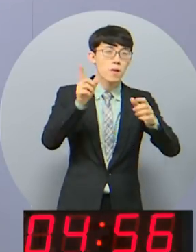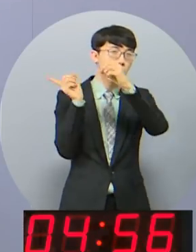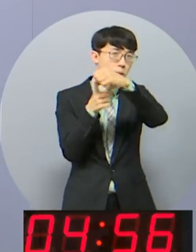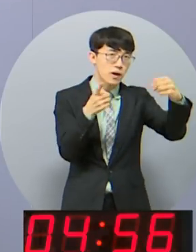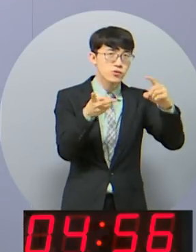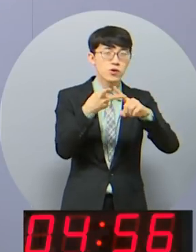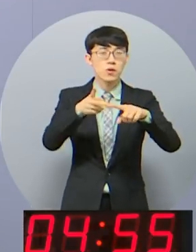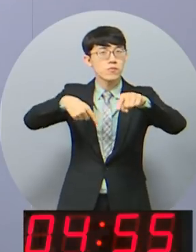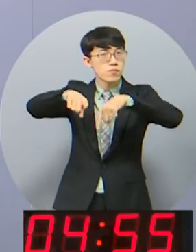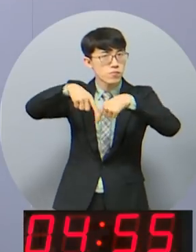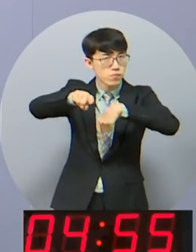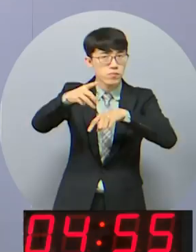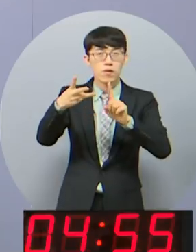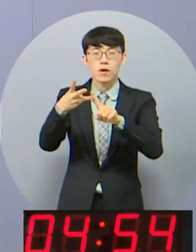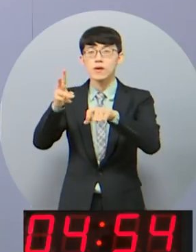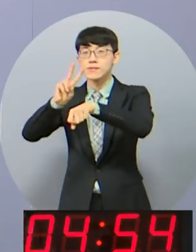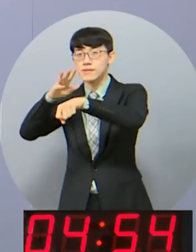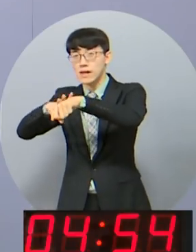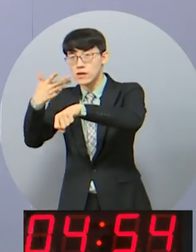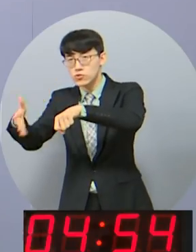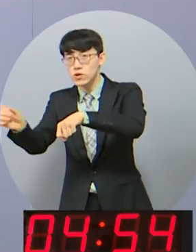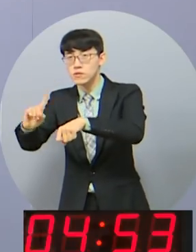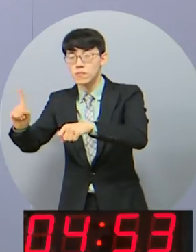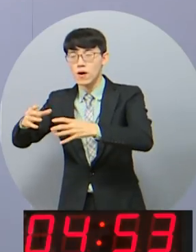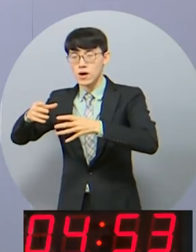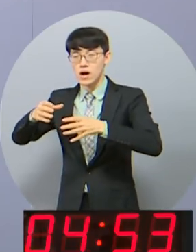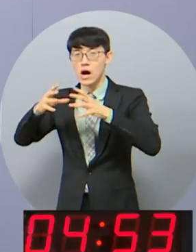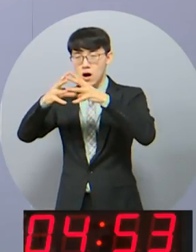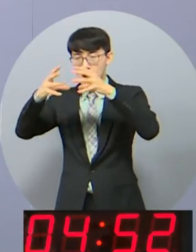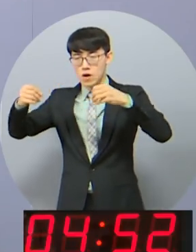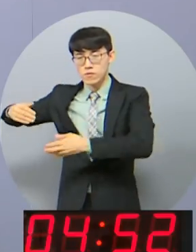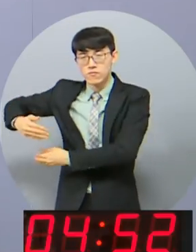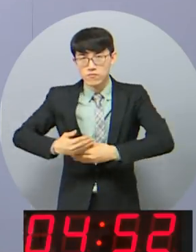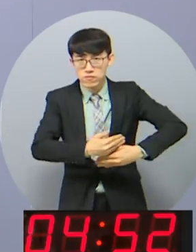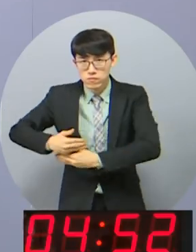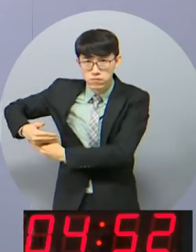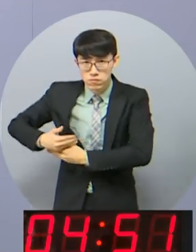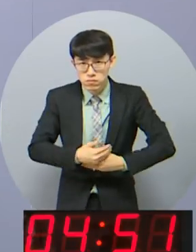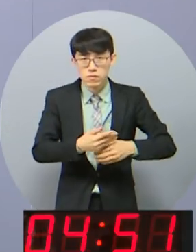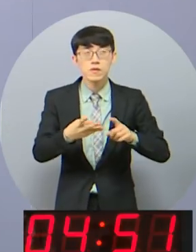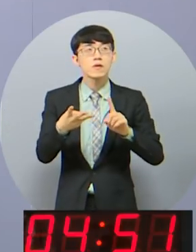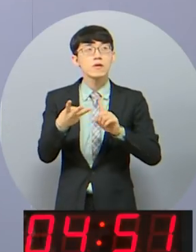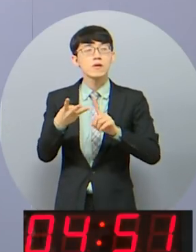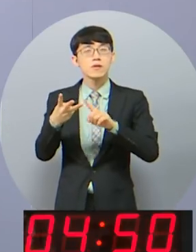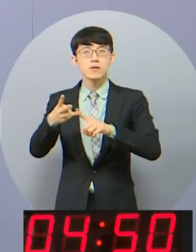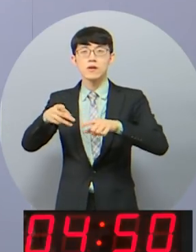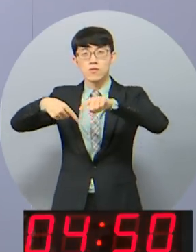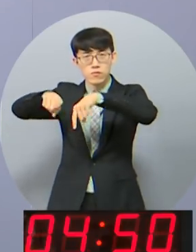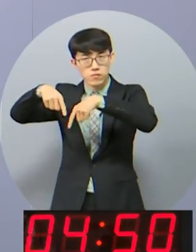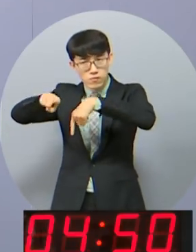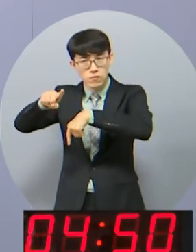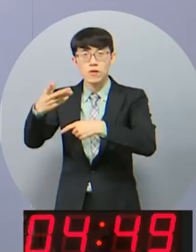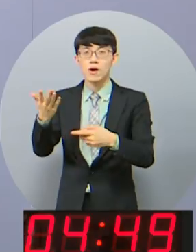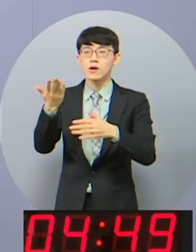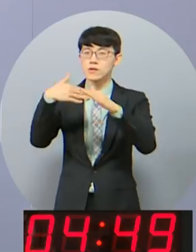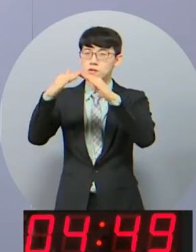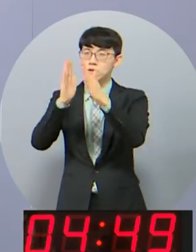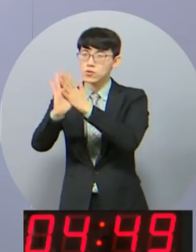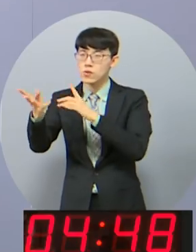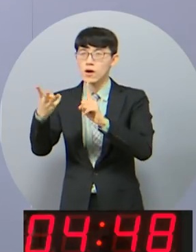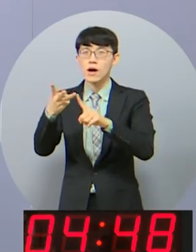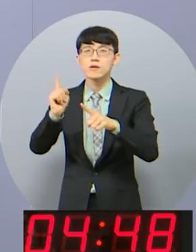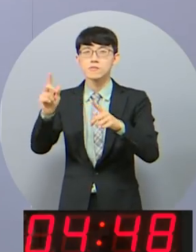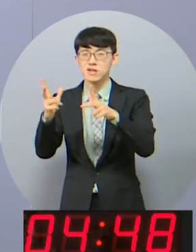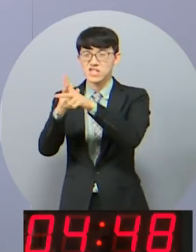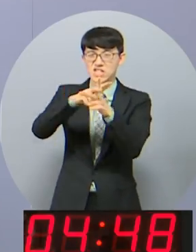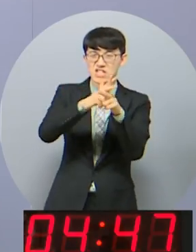至于是我们淡水区的橄榄球、跆拳道、校队啊，还有很多种种我们的脚力，然后